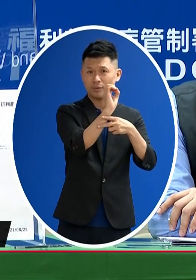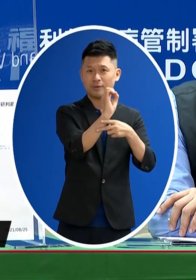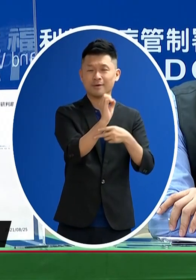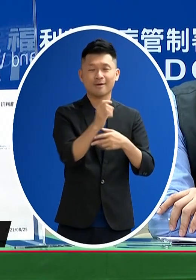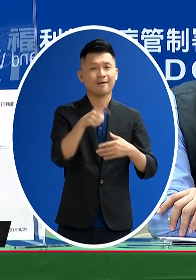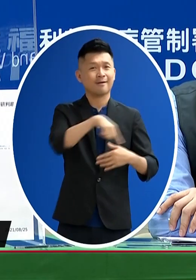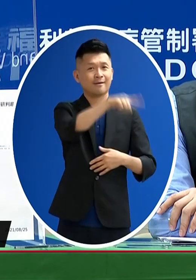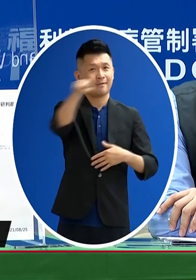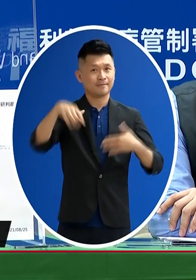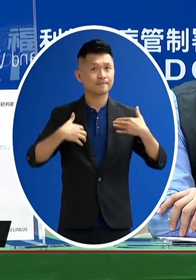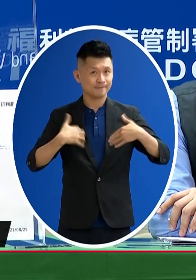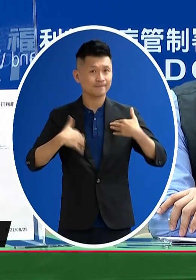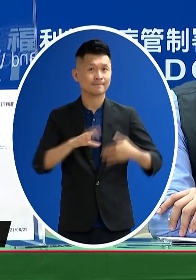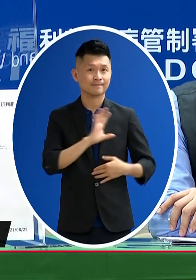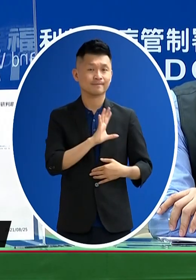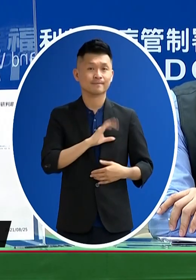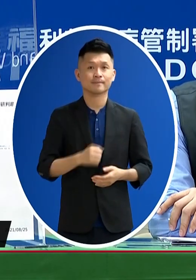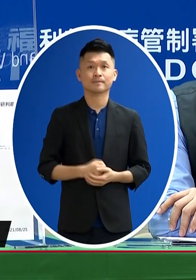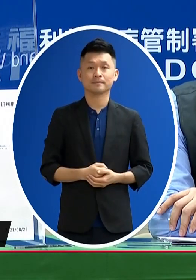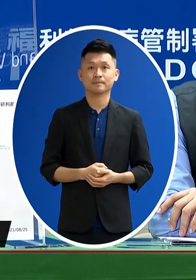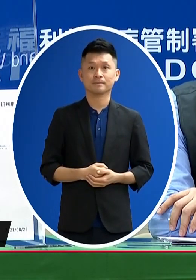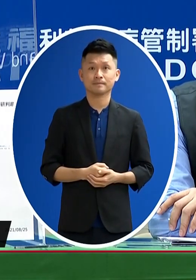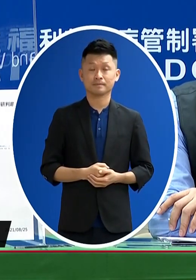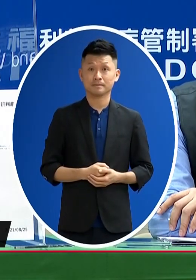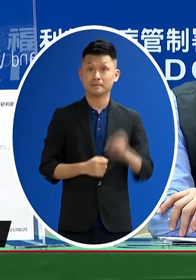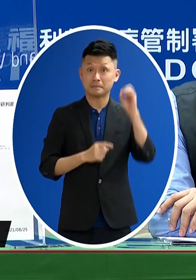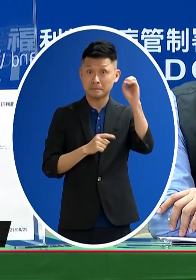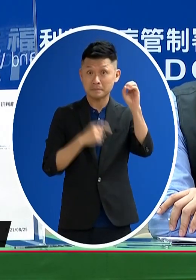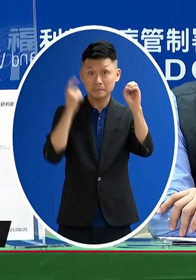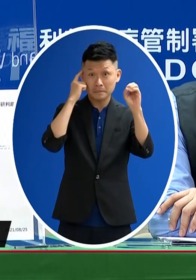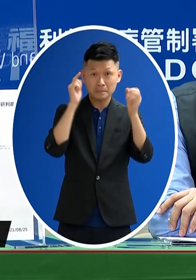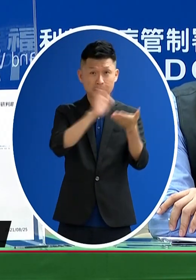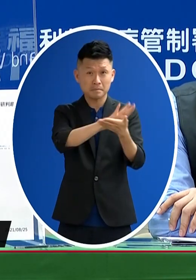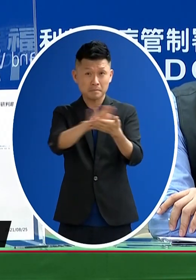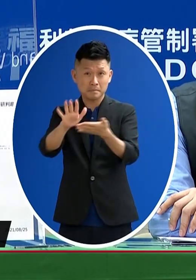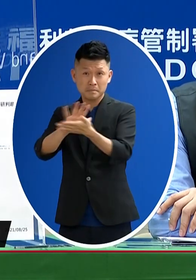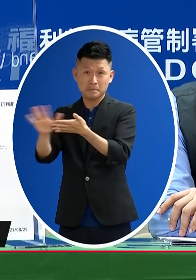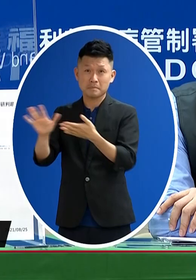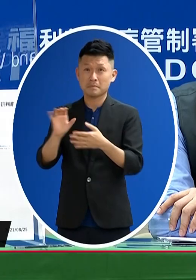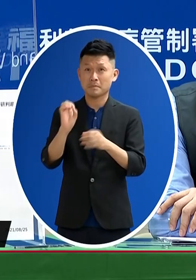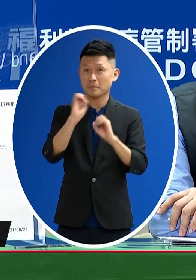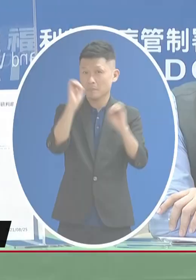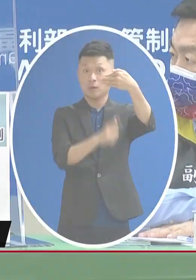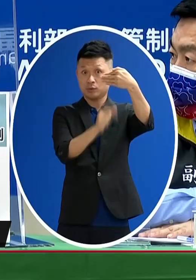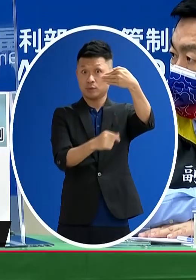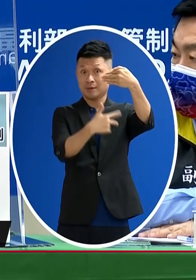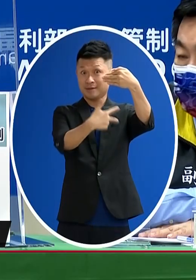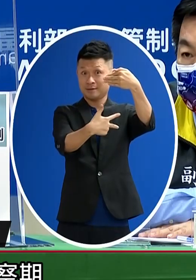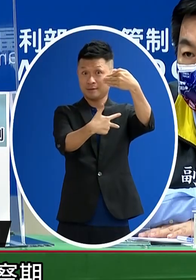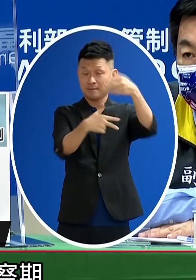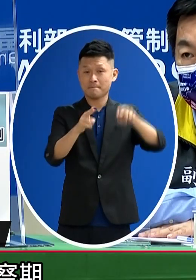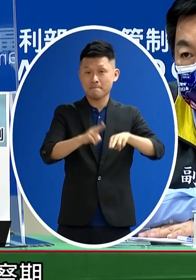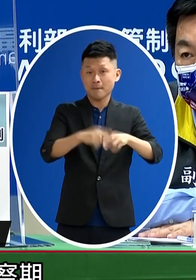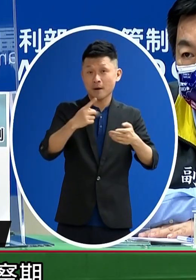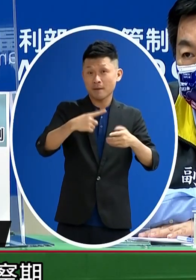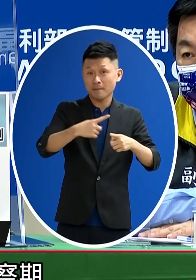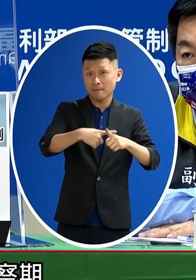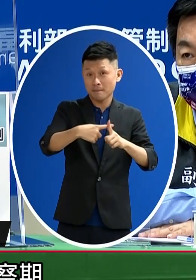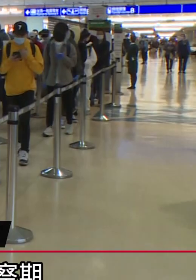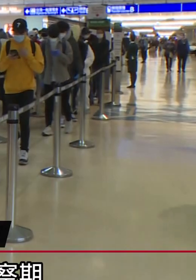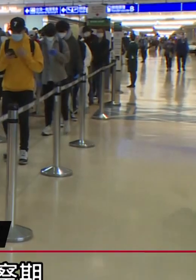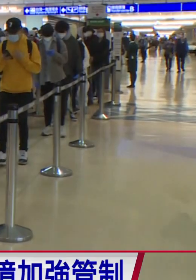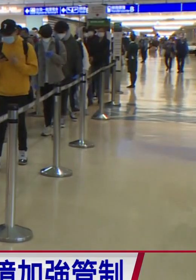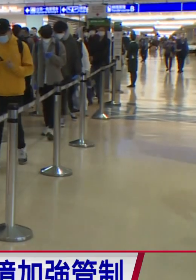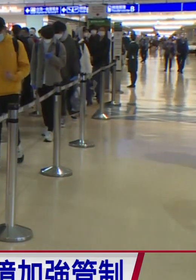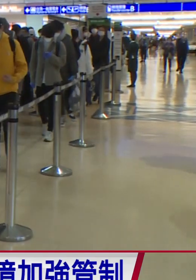的了哈。不过这并没有办法代表说哈已经清零哈，这还是有一段距离。那这两个礼拜是我们的观察